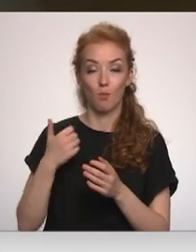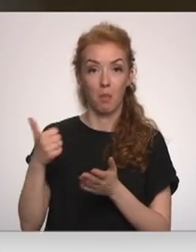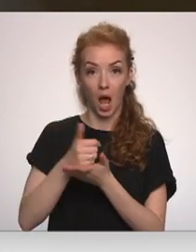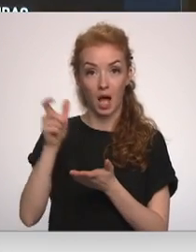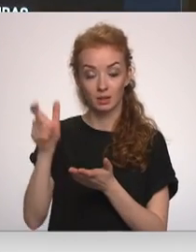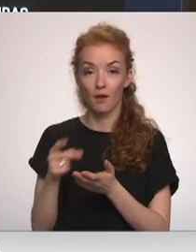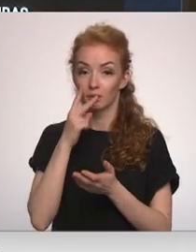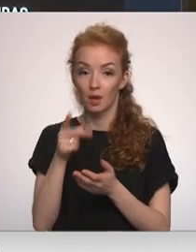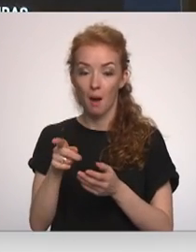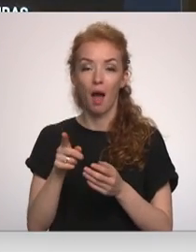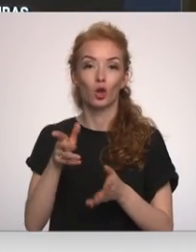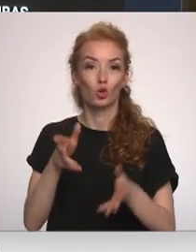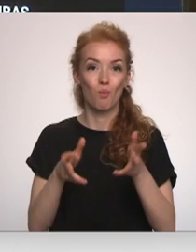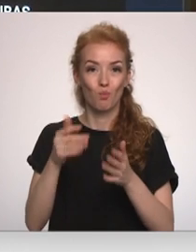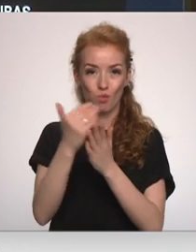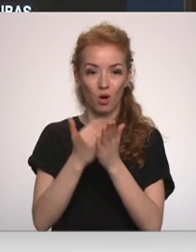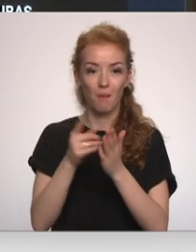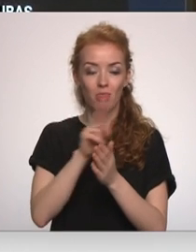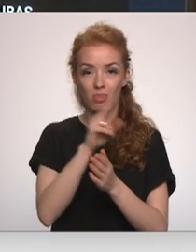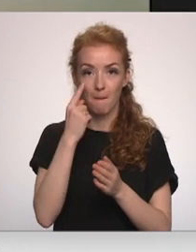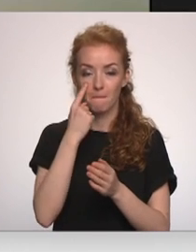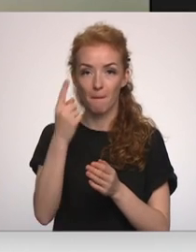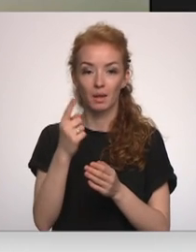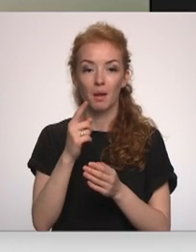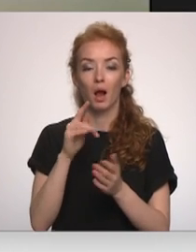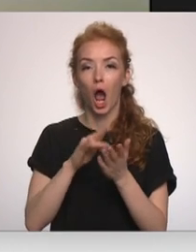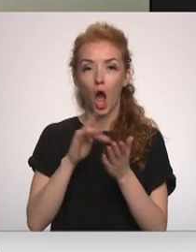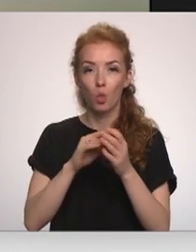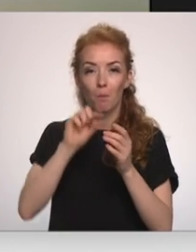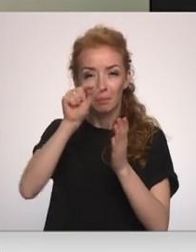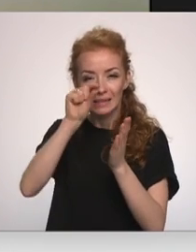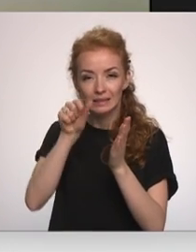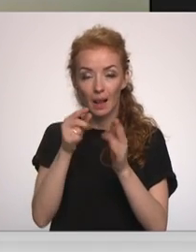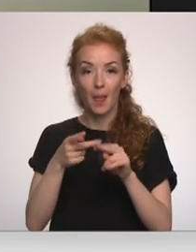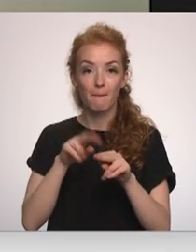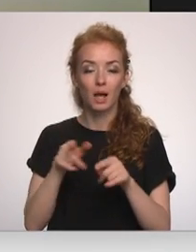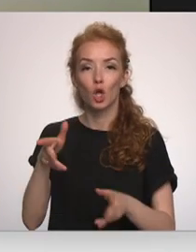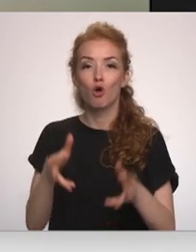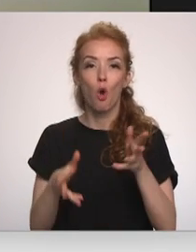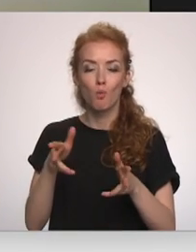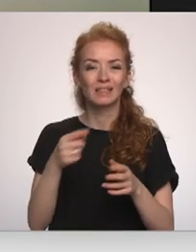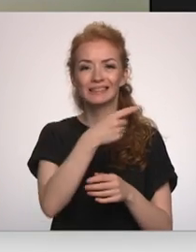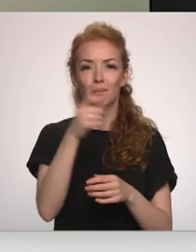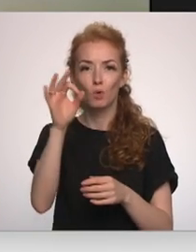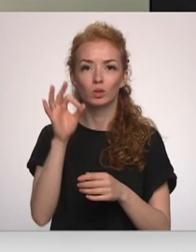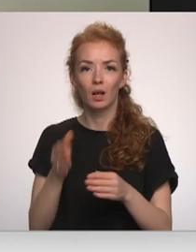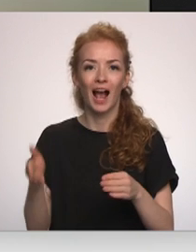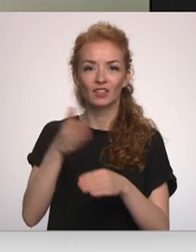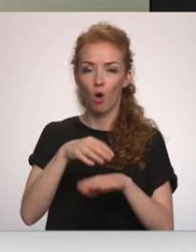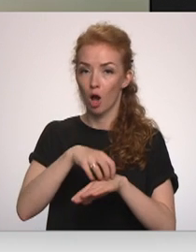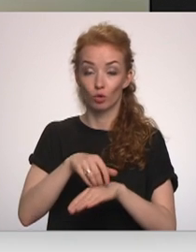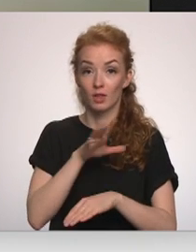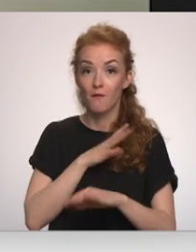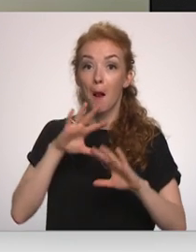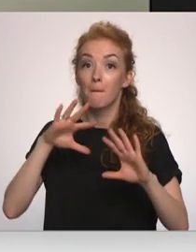Iespējams, tā radās, jo mākslīgais intelekts nepamanīja kādu pikseli. Tieši tāpēc mākslīgais intelekts nekad neaizstās ārstu. Taču